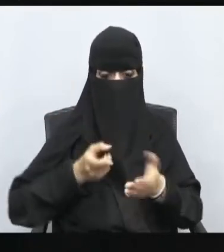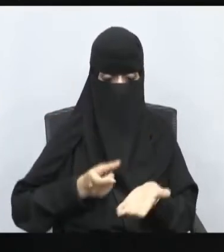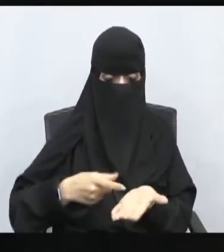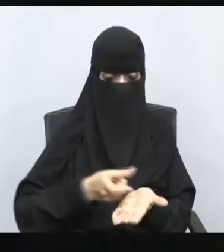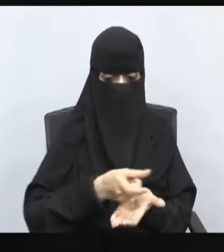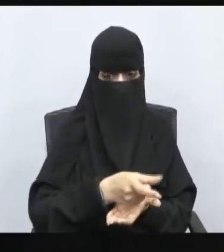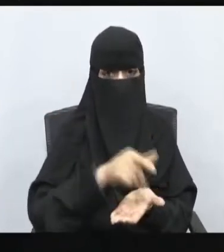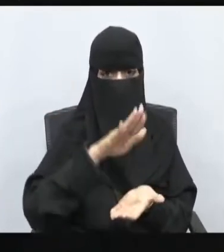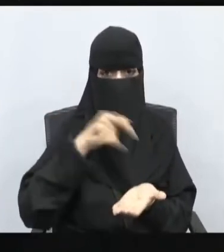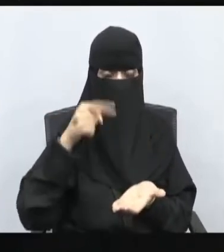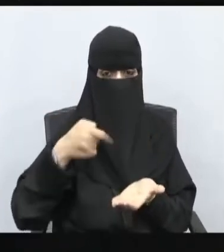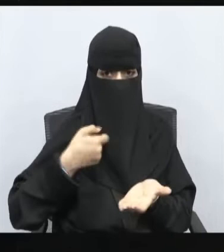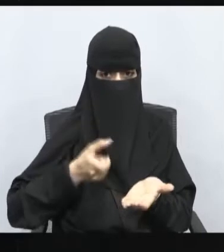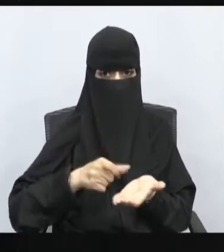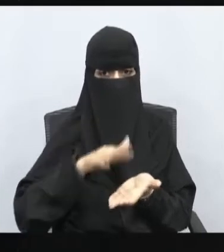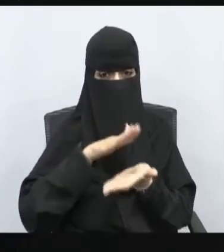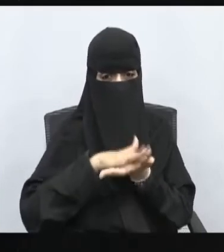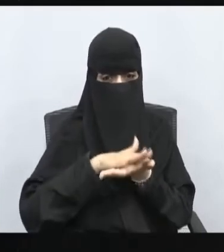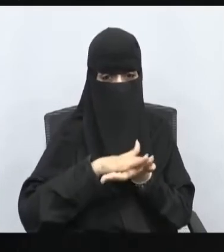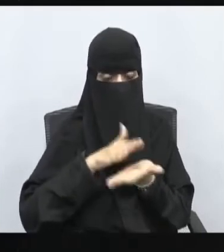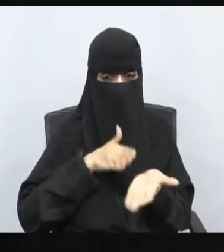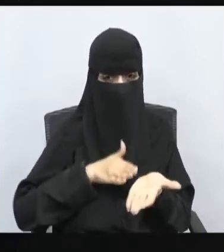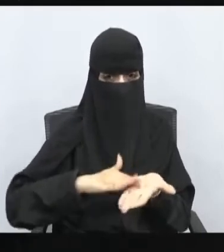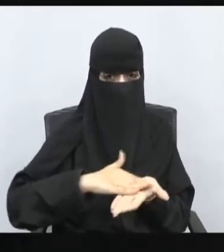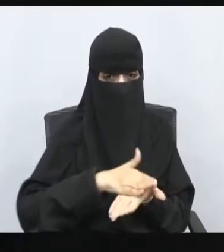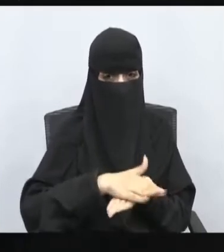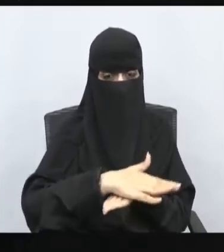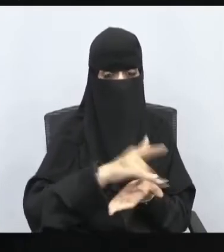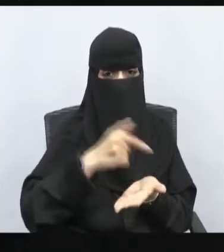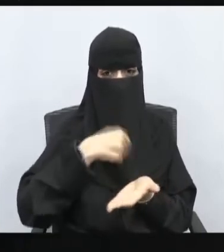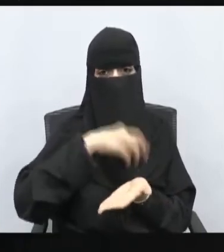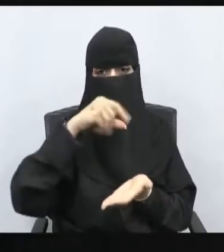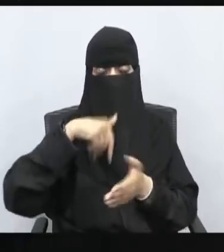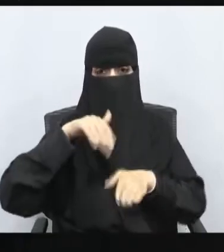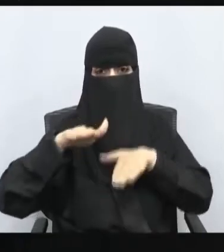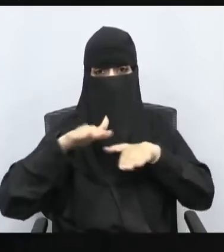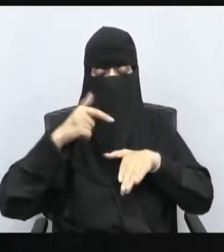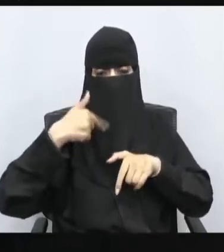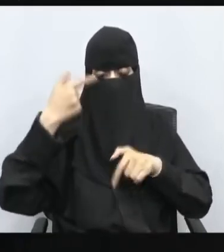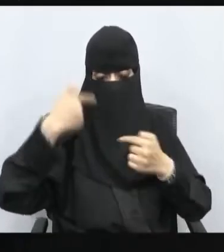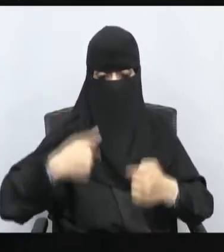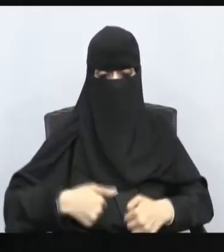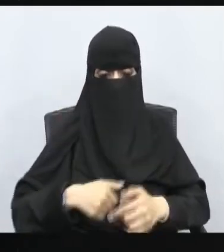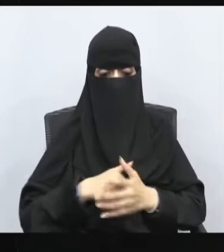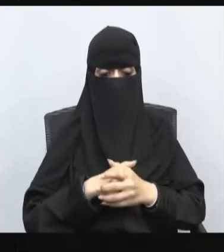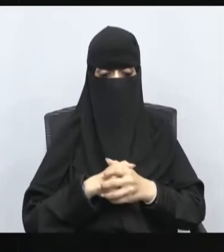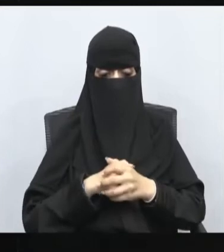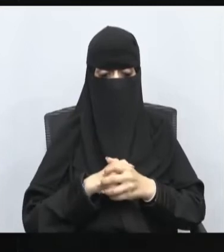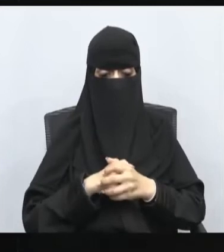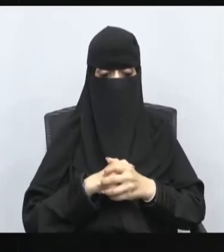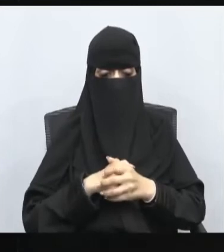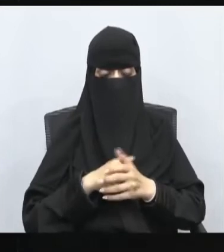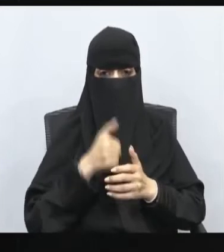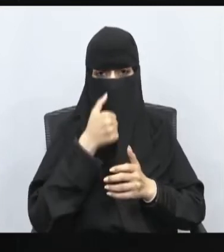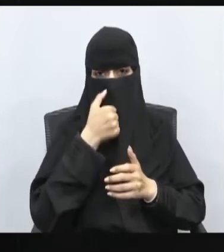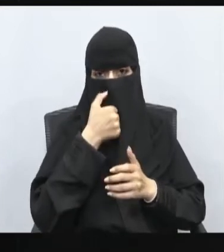لماذا يكون ملاصقا للأرض؟ تنتقل الاهتزازات إلى ممتاز الخلايا السمعية